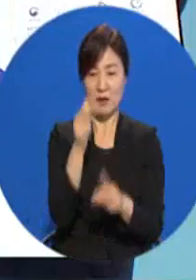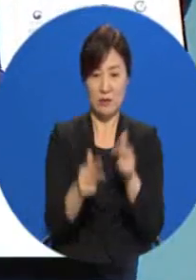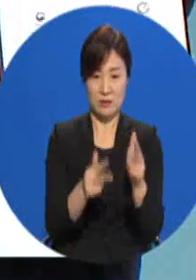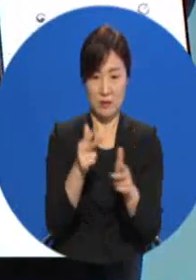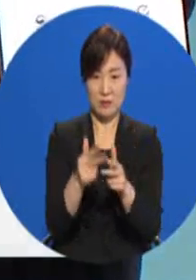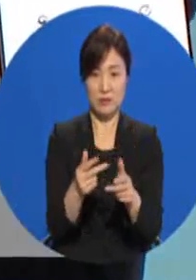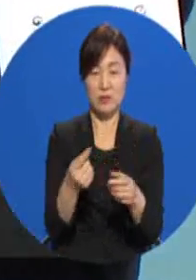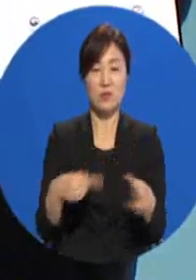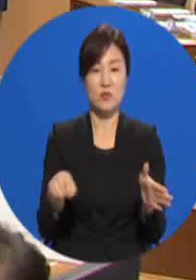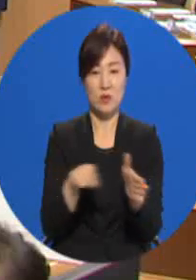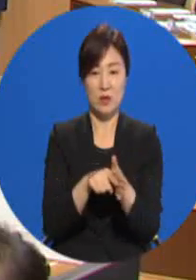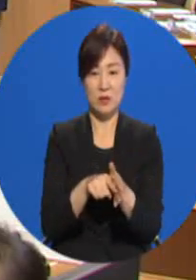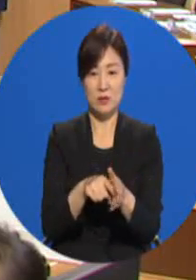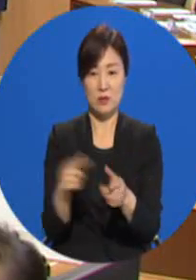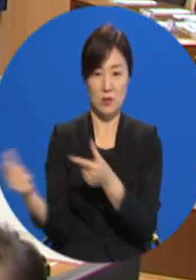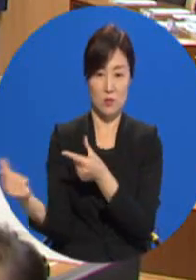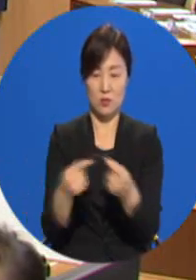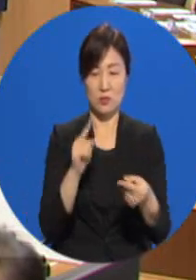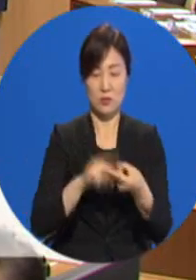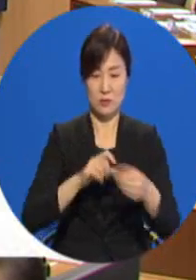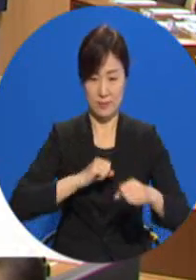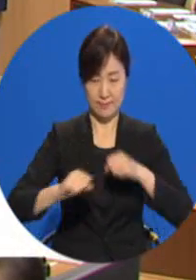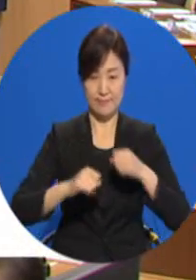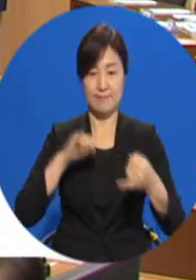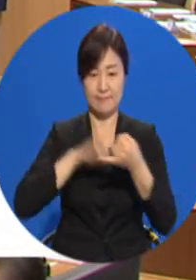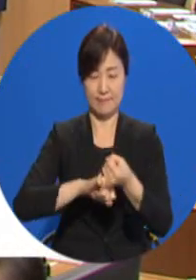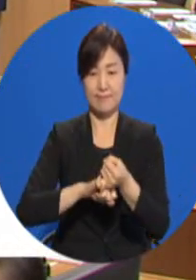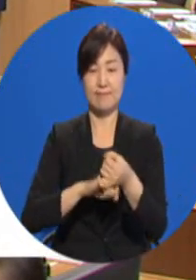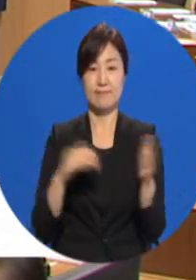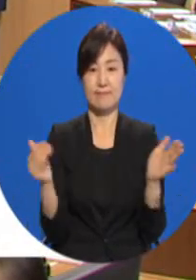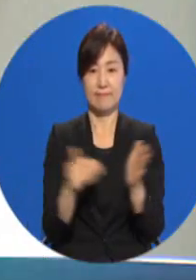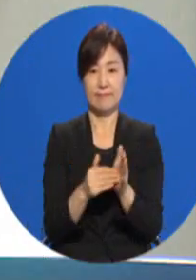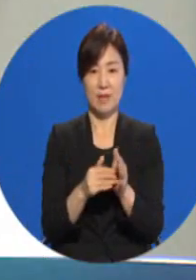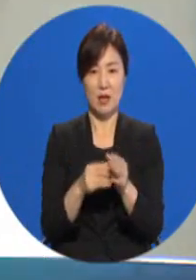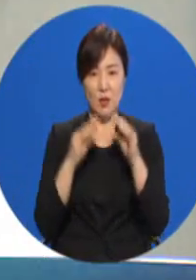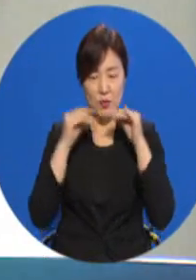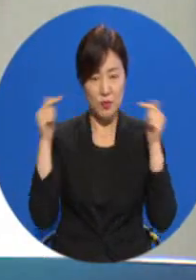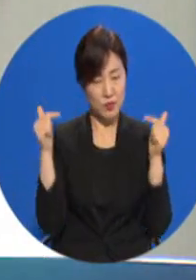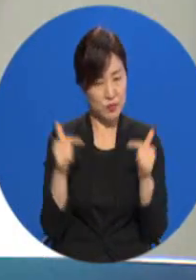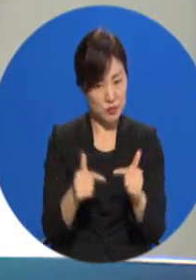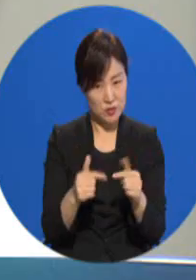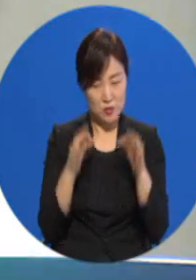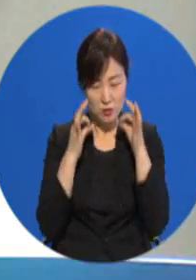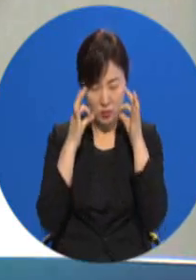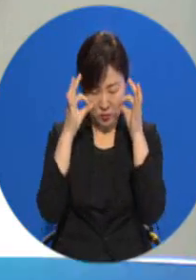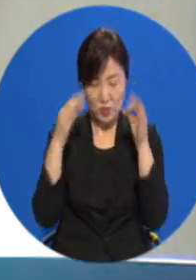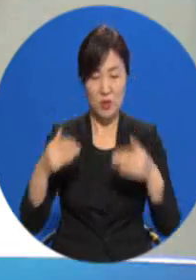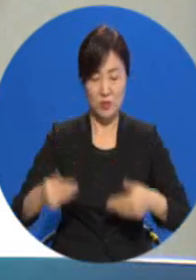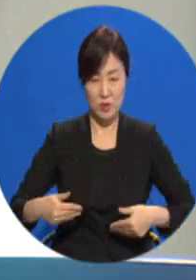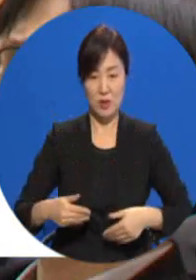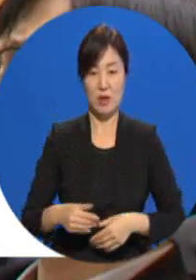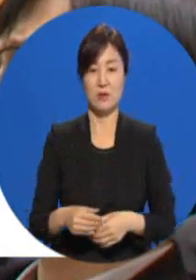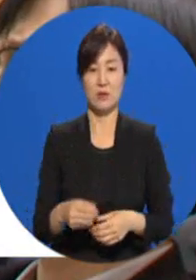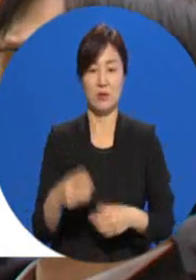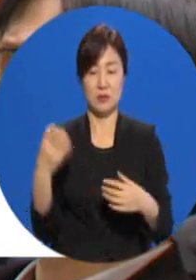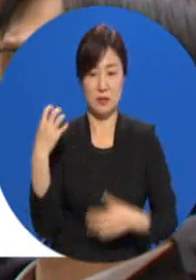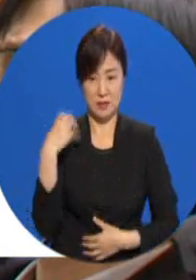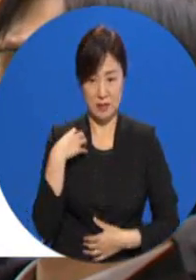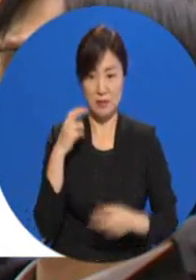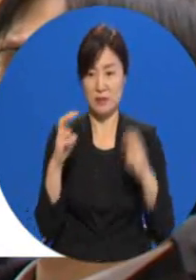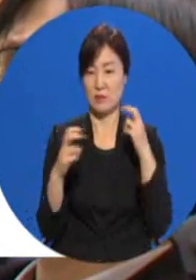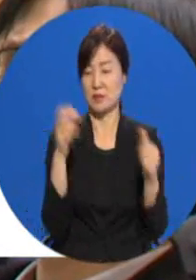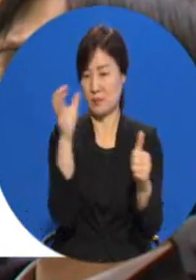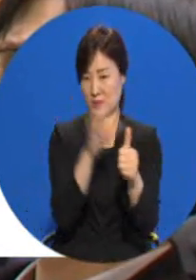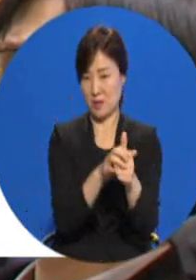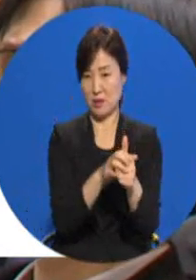대응하기로 약속했습니다. 환경부도 미세먼지 감축의 성공은 포스코와 현대제철 등 사업자에게 달려 있으며 드론 등